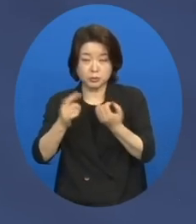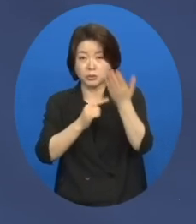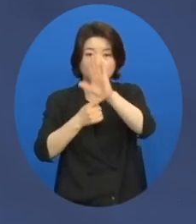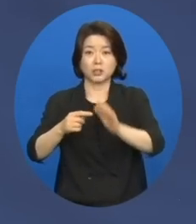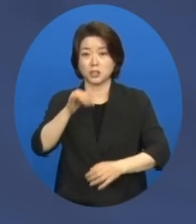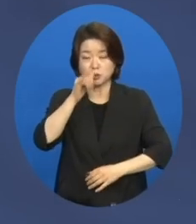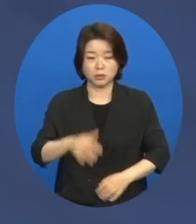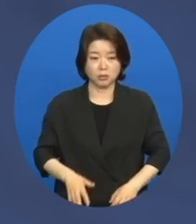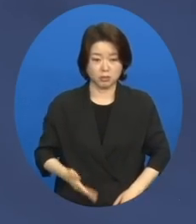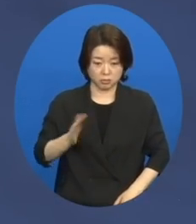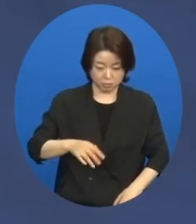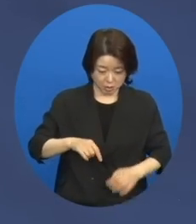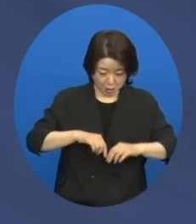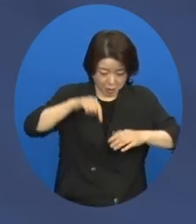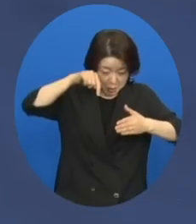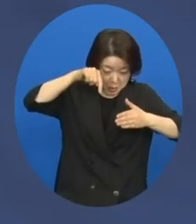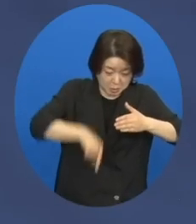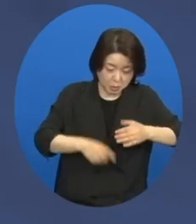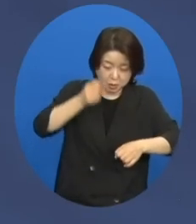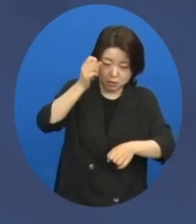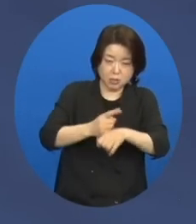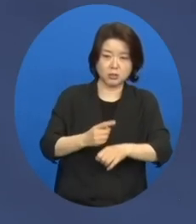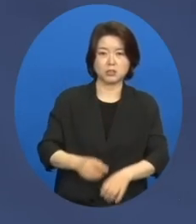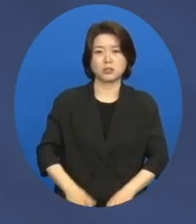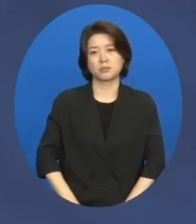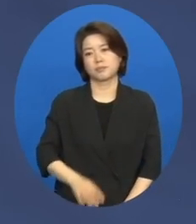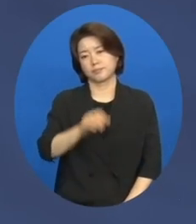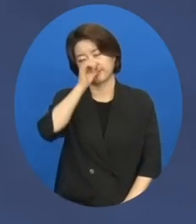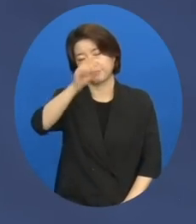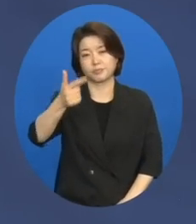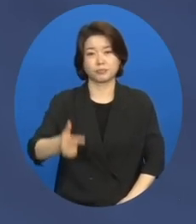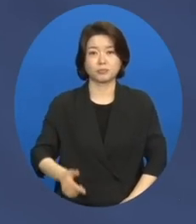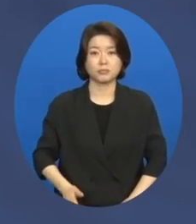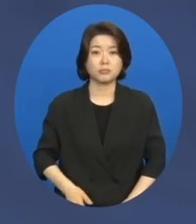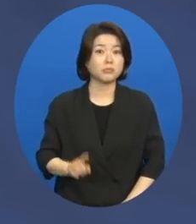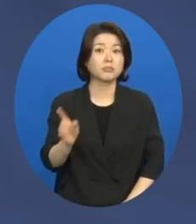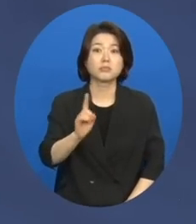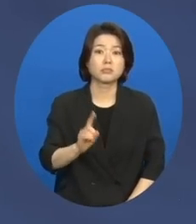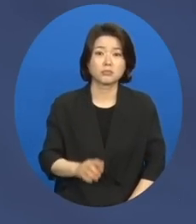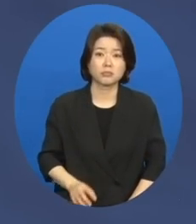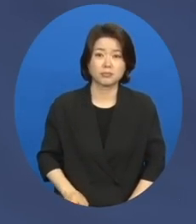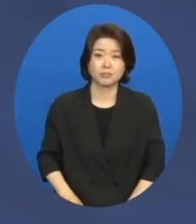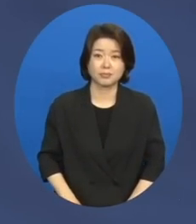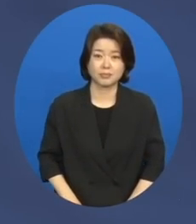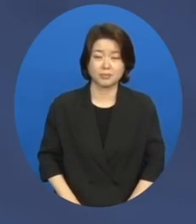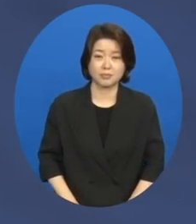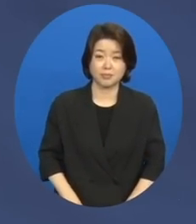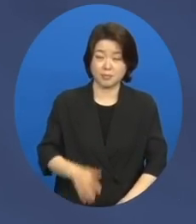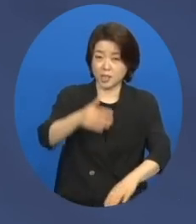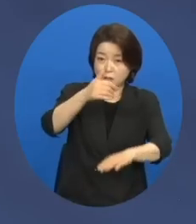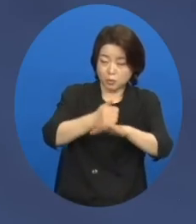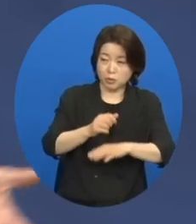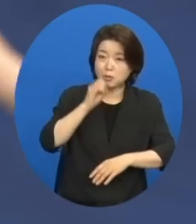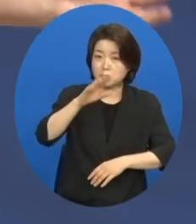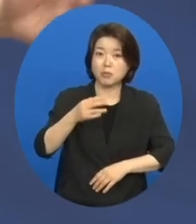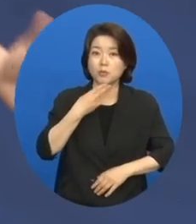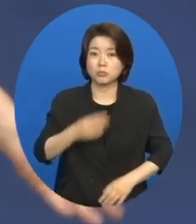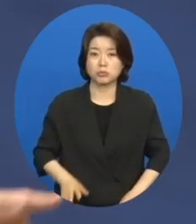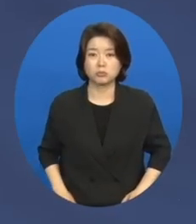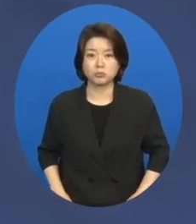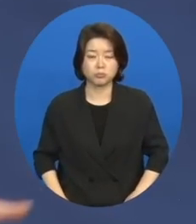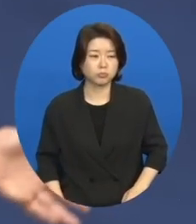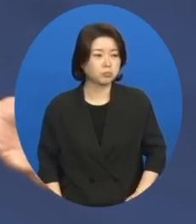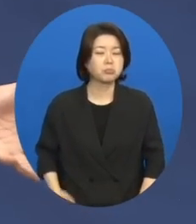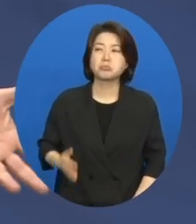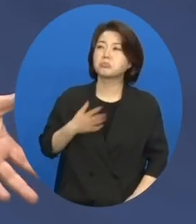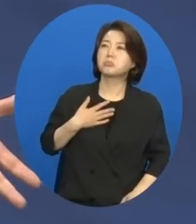성질은 개 같아. 무엇 같은 거예요. 그러니까 나중에 이제 할 말이 없으면 아 나는 베드로